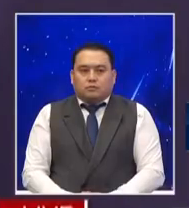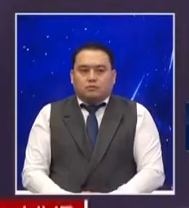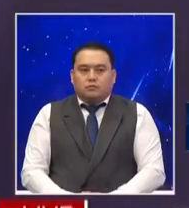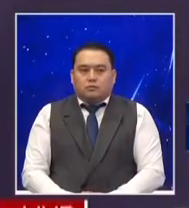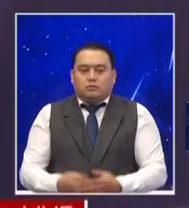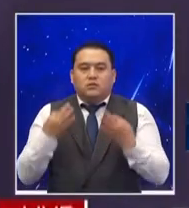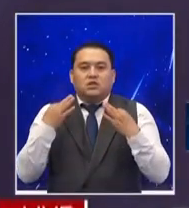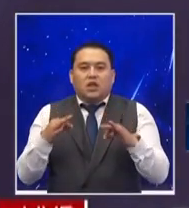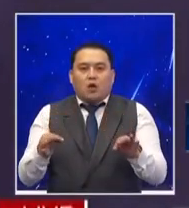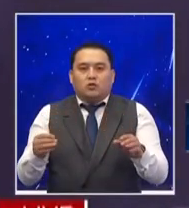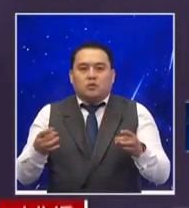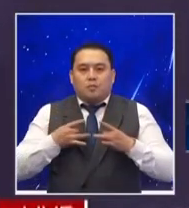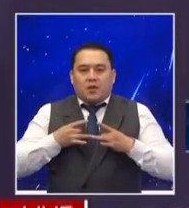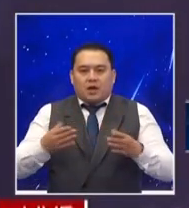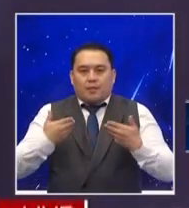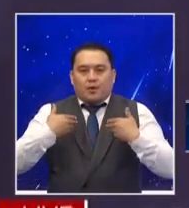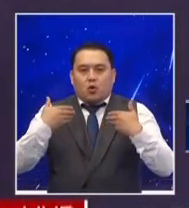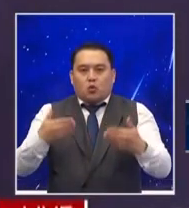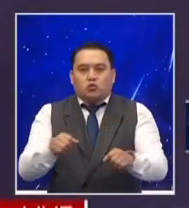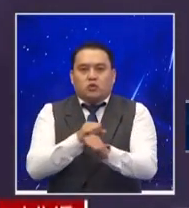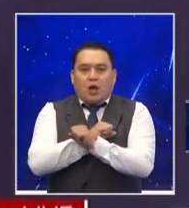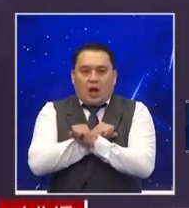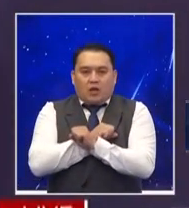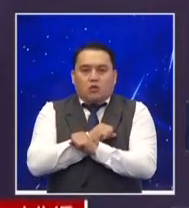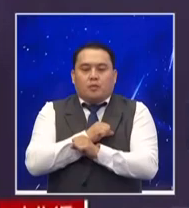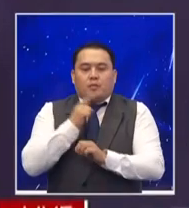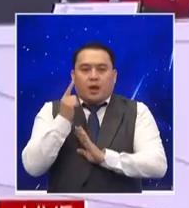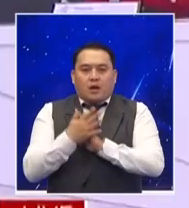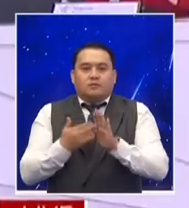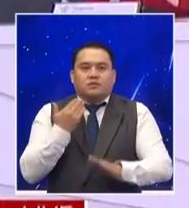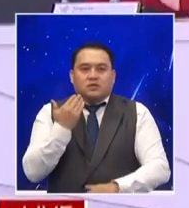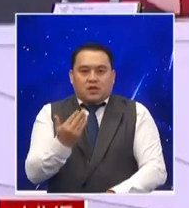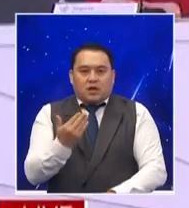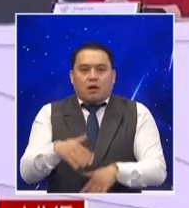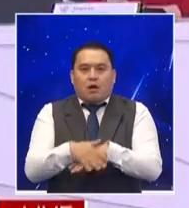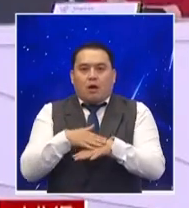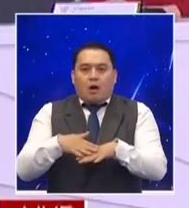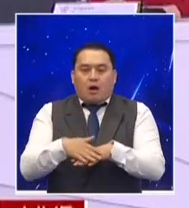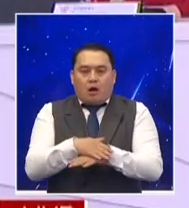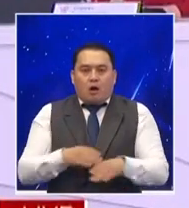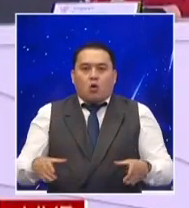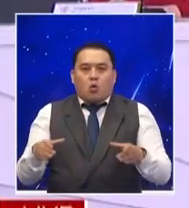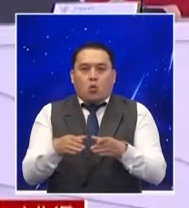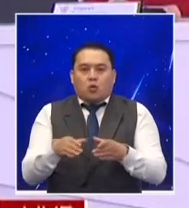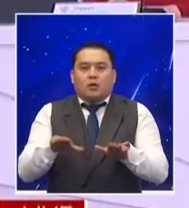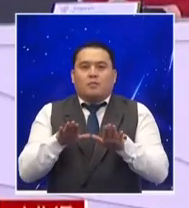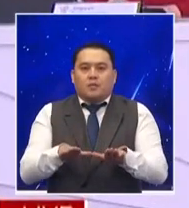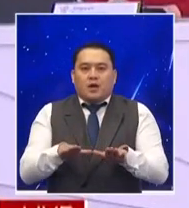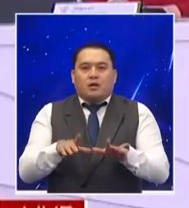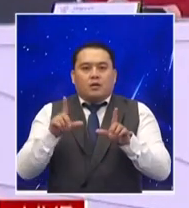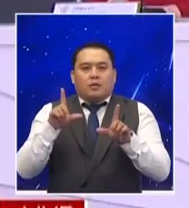Тәуелсіздік мейрамымен құттықтай отырып, ұзақ демалыс күндерін ескере отырып сіздерді, халық көп жиналатын орындарға